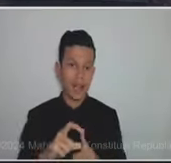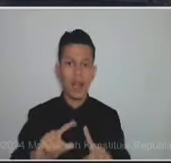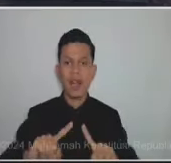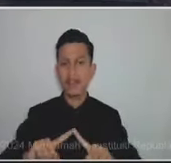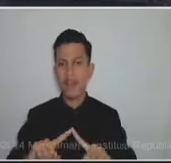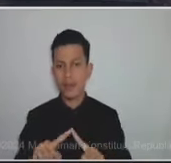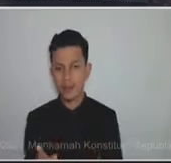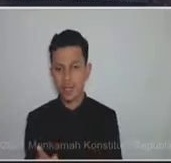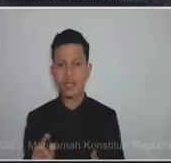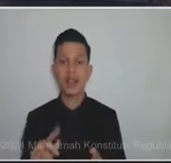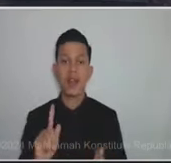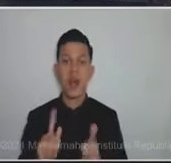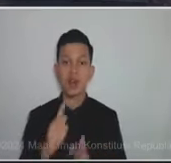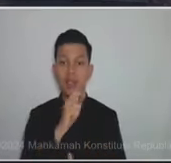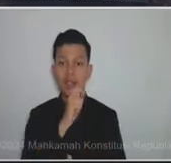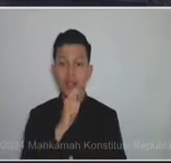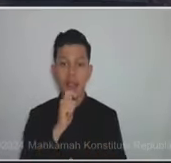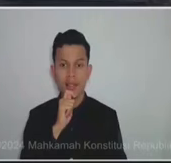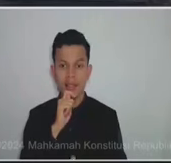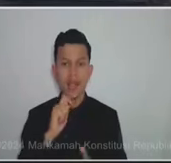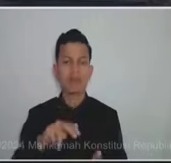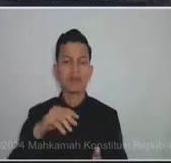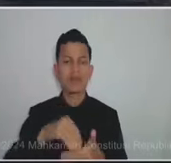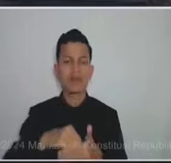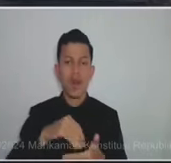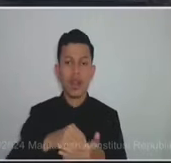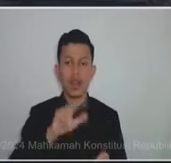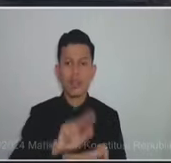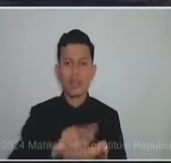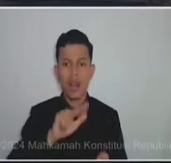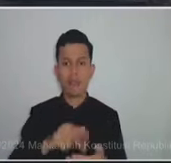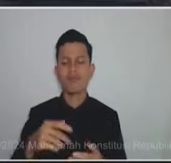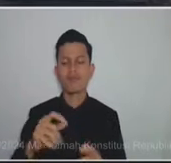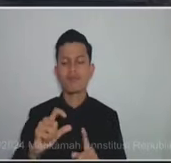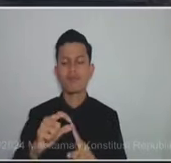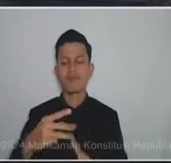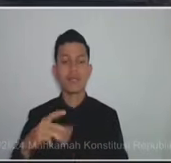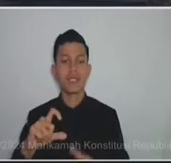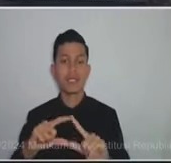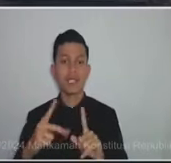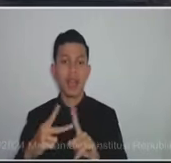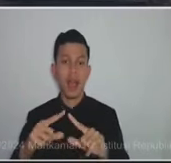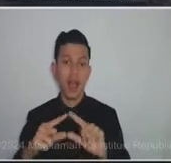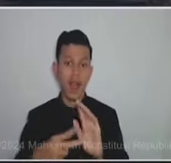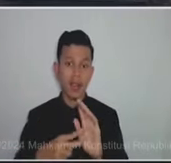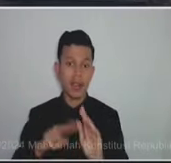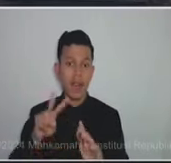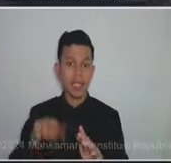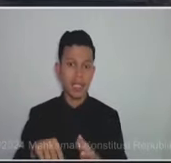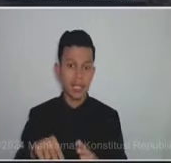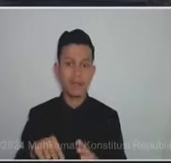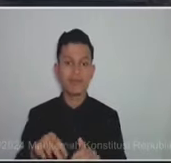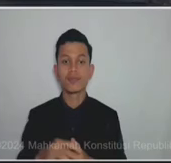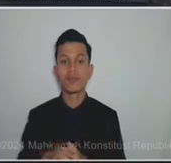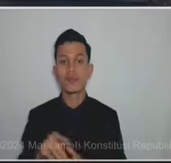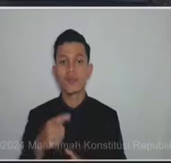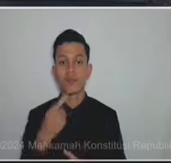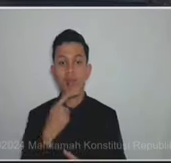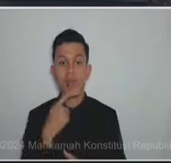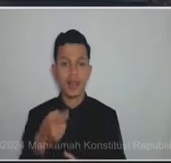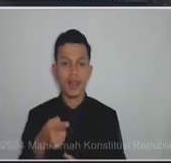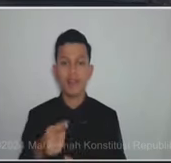hasil bagi suaras tersebut menghasilkan angka pecahan sebagaimana pola yang ditentukan dalam pasal 42 aku dalam kit nomor pasal